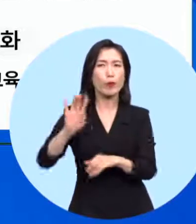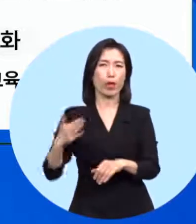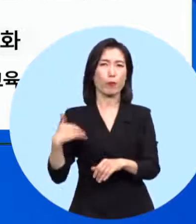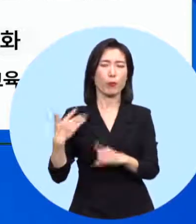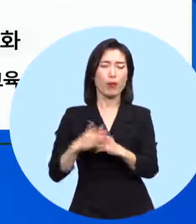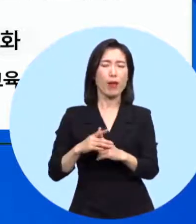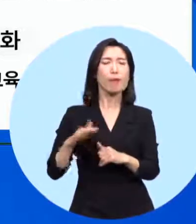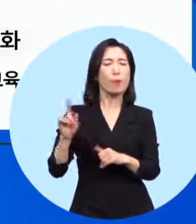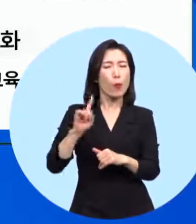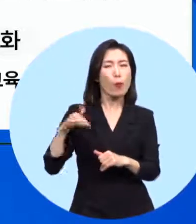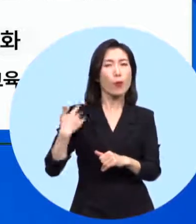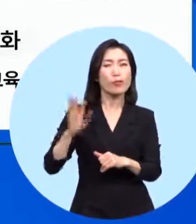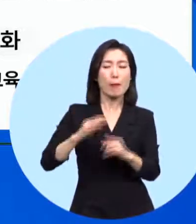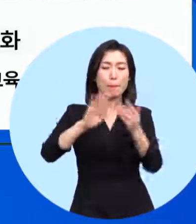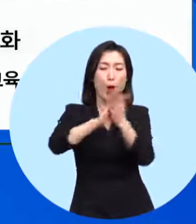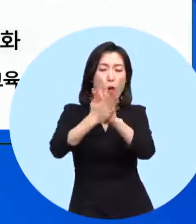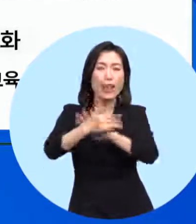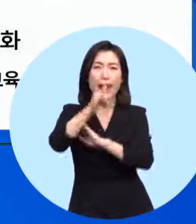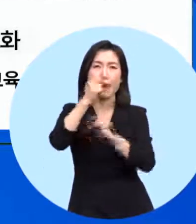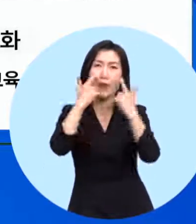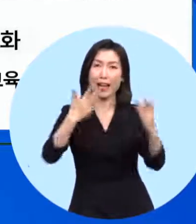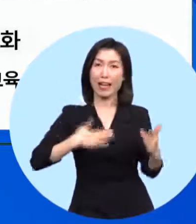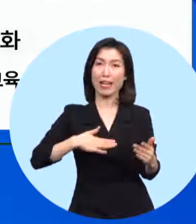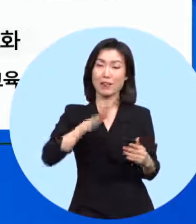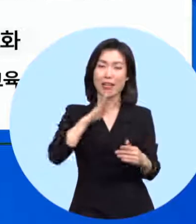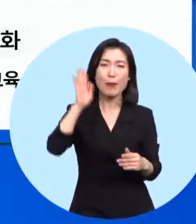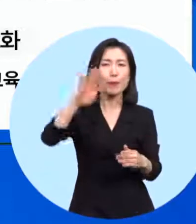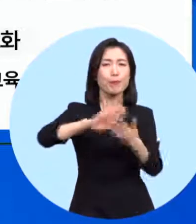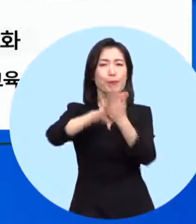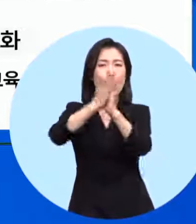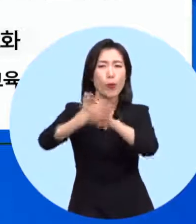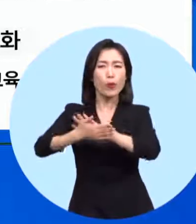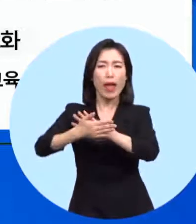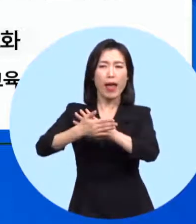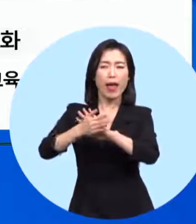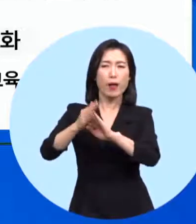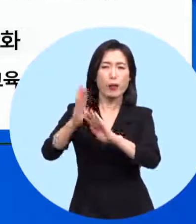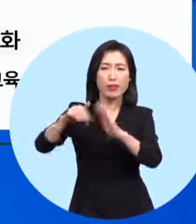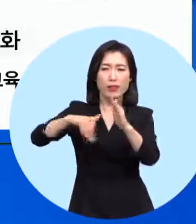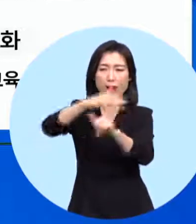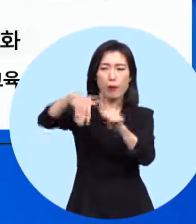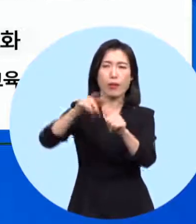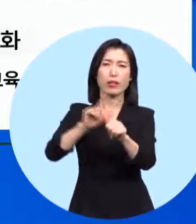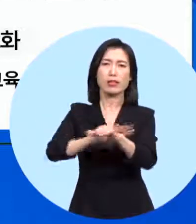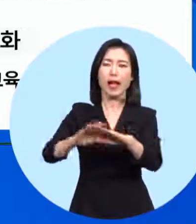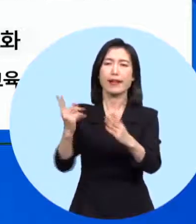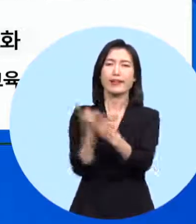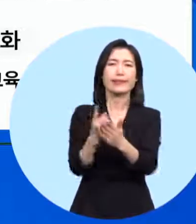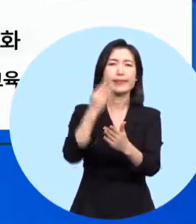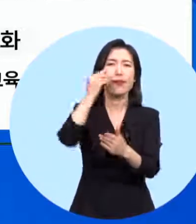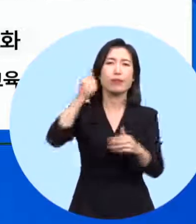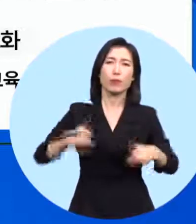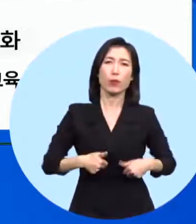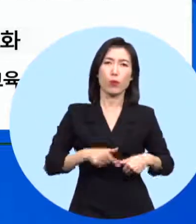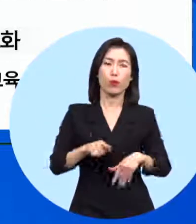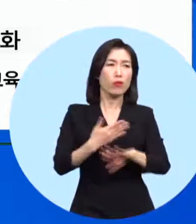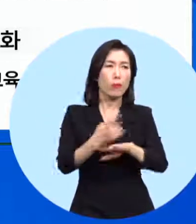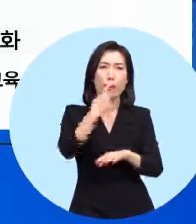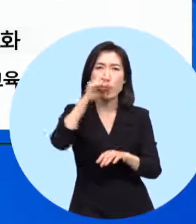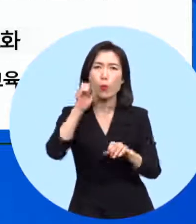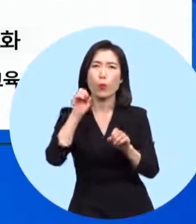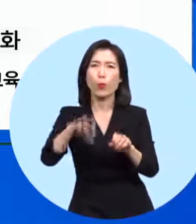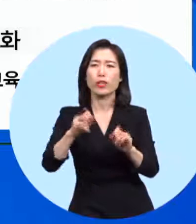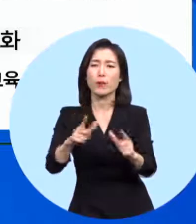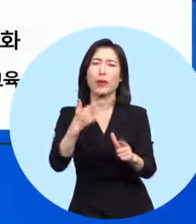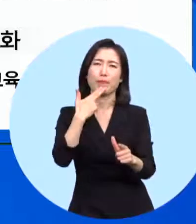없고 또 우리가 새로운 변화하는 세상에 좀 적응해야 된다고 하는 건데 그거는 평생교육 외에는 대안이 없지 않겠냐